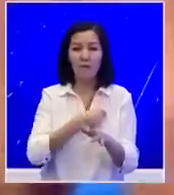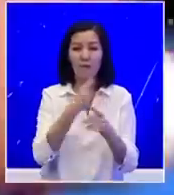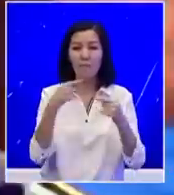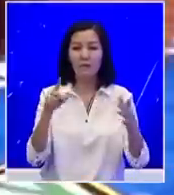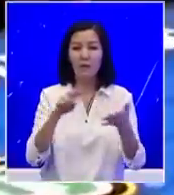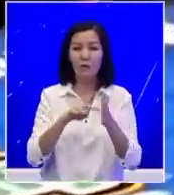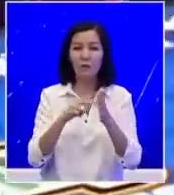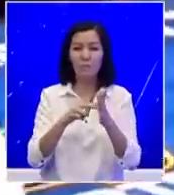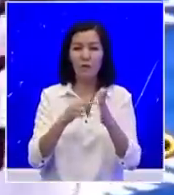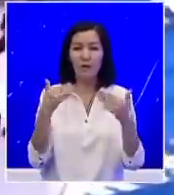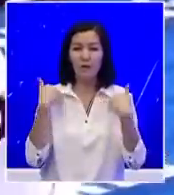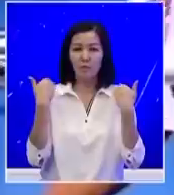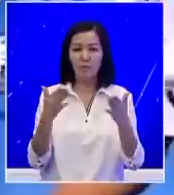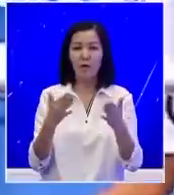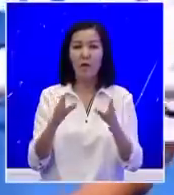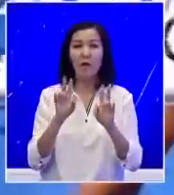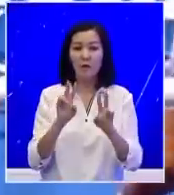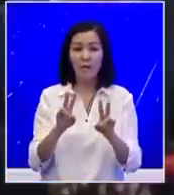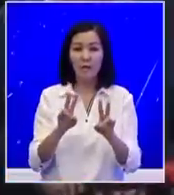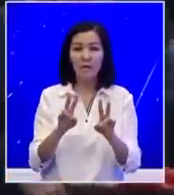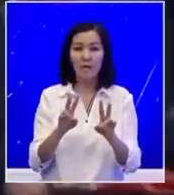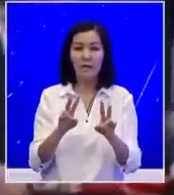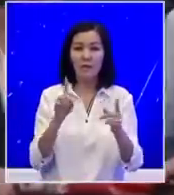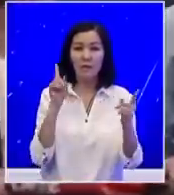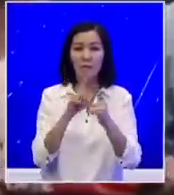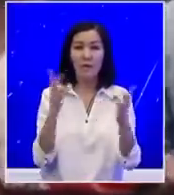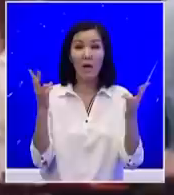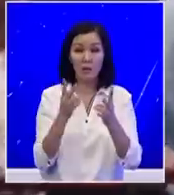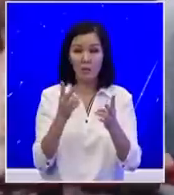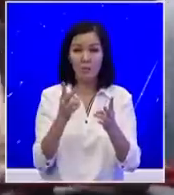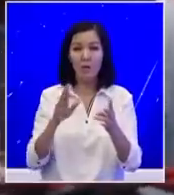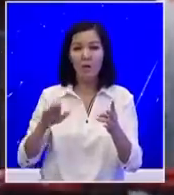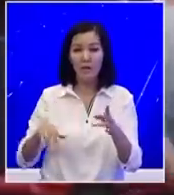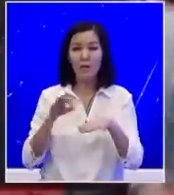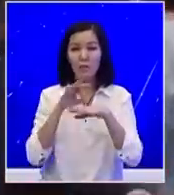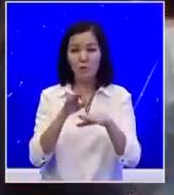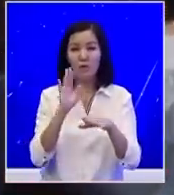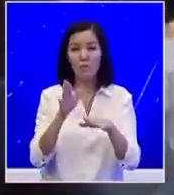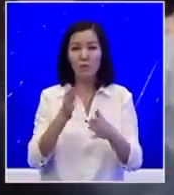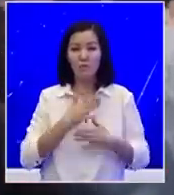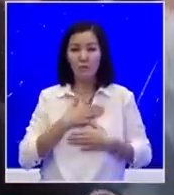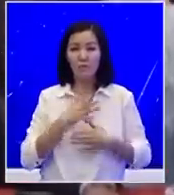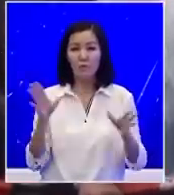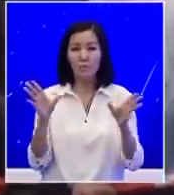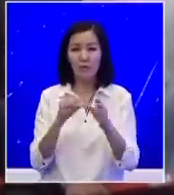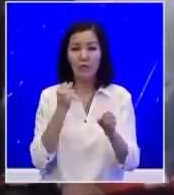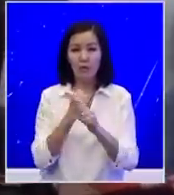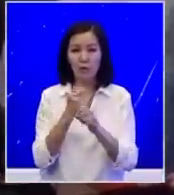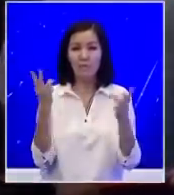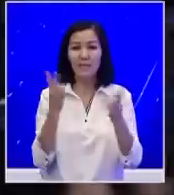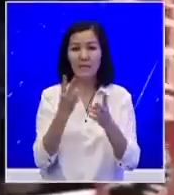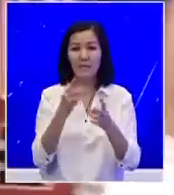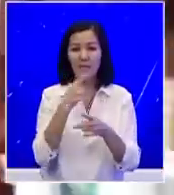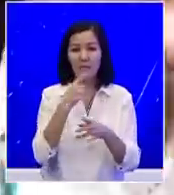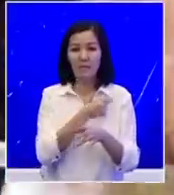жоспарлар бар екендігін алға тартып отыр. Егер оларға бұл жекпе-жек қатты қажет болса, кейінірек өтеді. Біз мұны бірге жасауымыз керек, деді